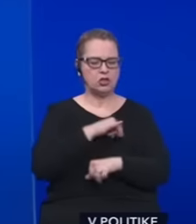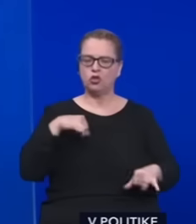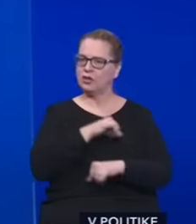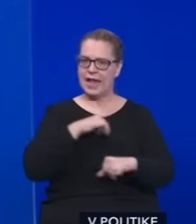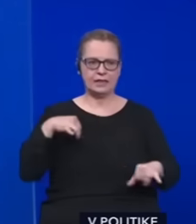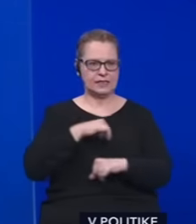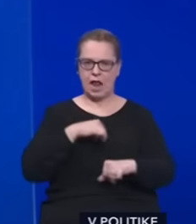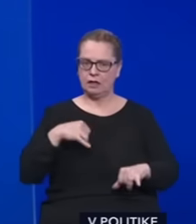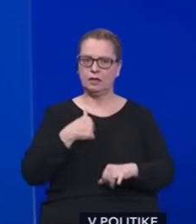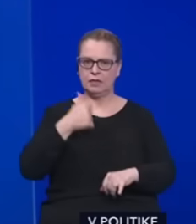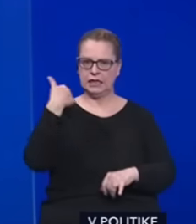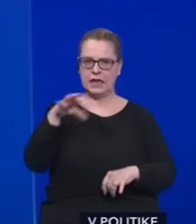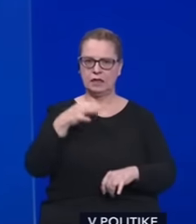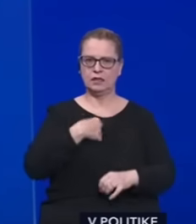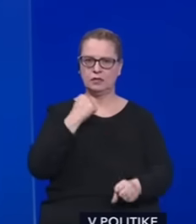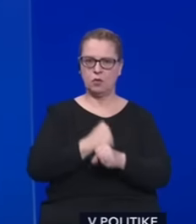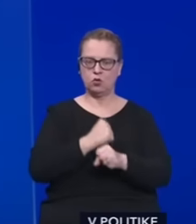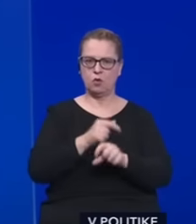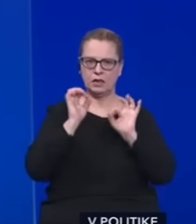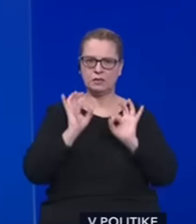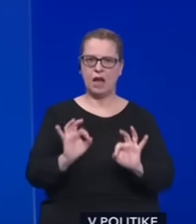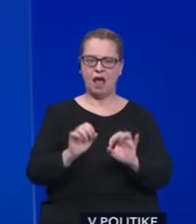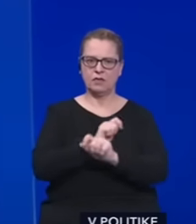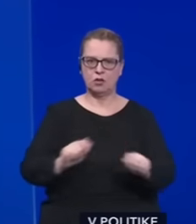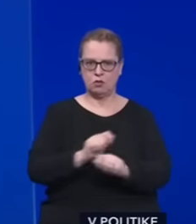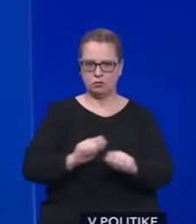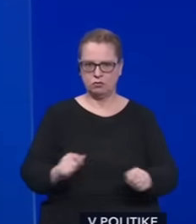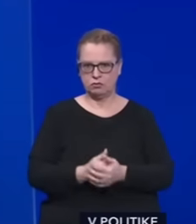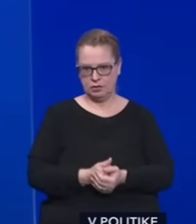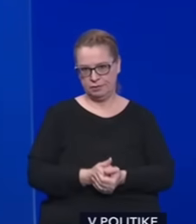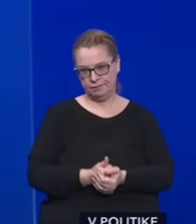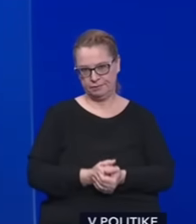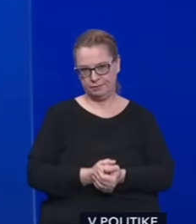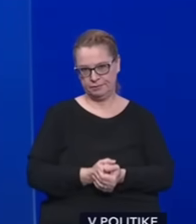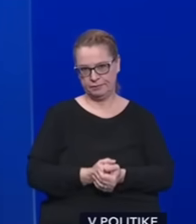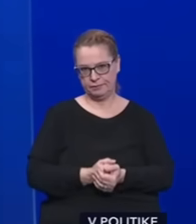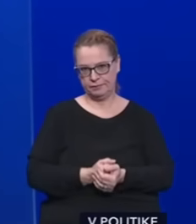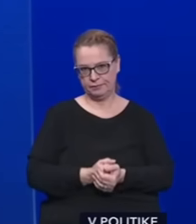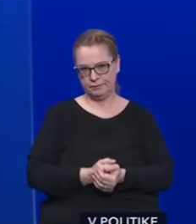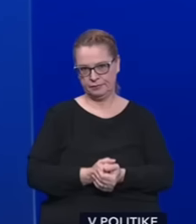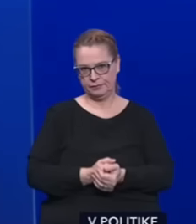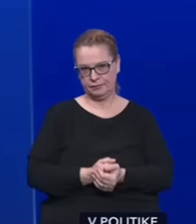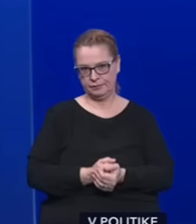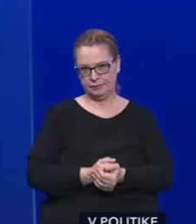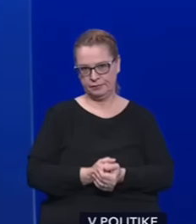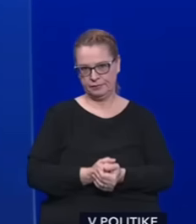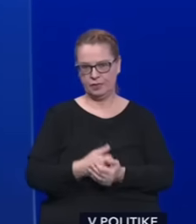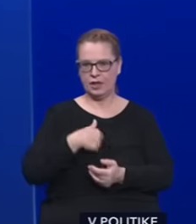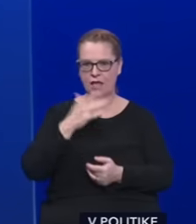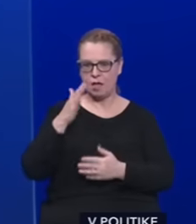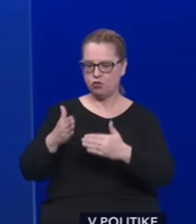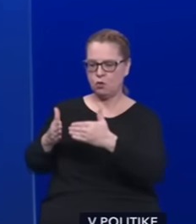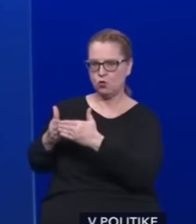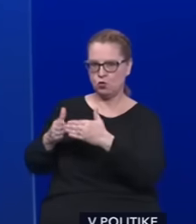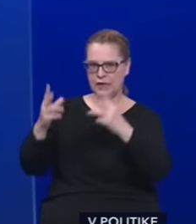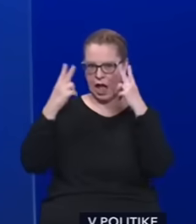byť, preto sme urobili ako jediný toto rozhodnutie. Ako jediný sme ho urobili. A pozrite sa, ja nebudem sedieť niekde v kútiku ako Veronika Remišová, ktorá